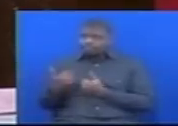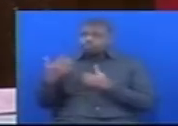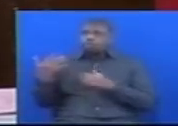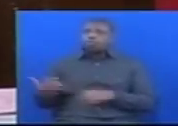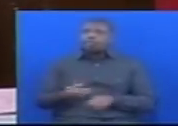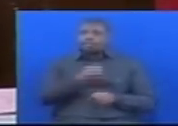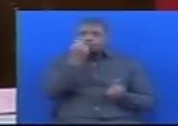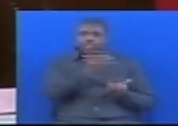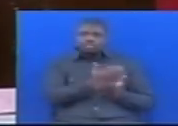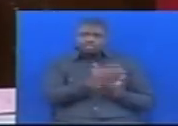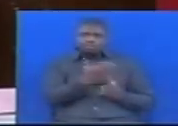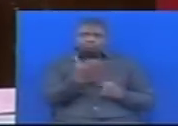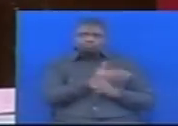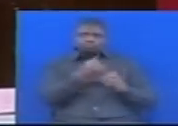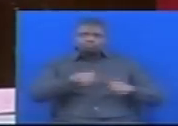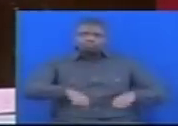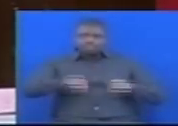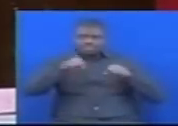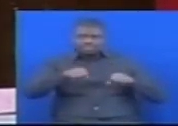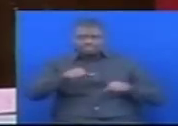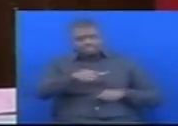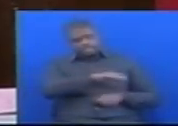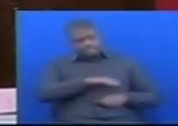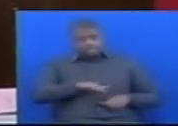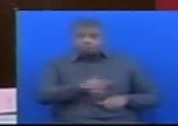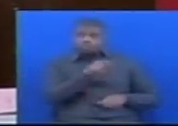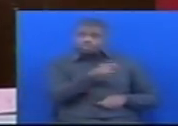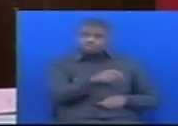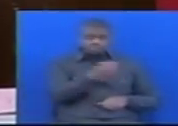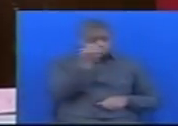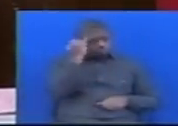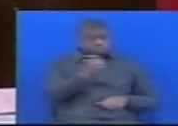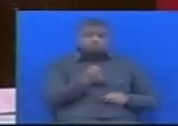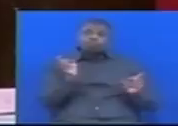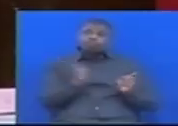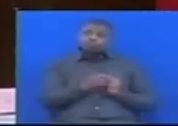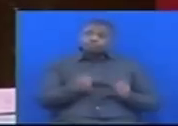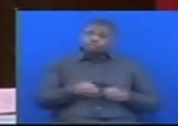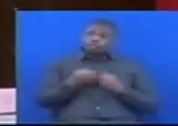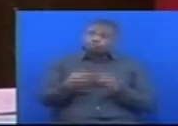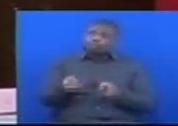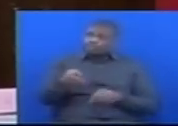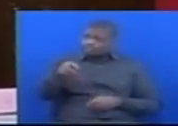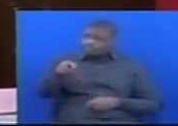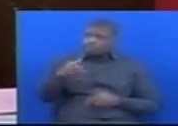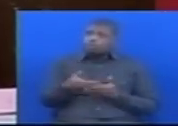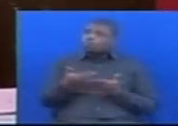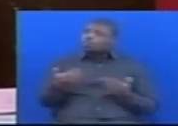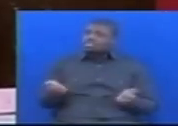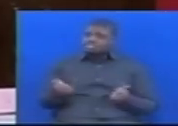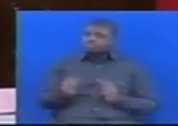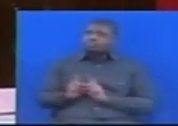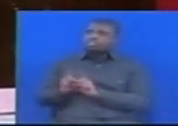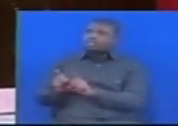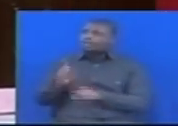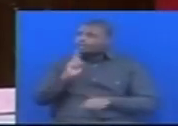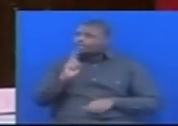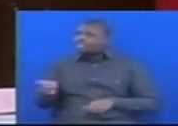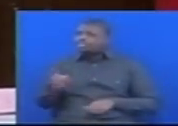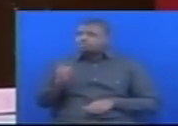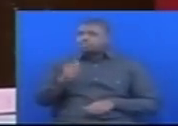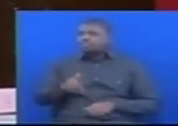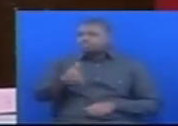kupata uhakika juu ya umiliki wa eneo hili, na hapa nitatoa ushauri kwa ufupi, kwa nini tusiendane na maagizo